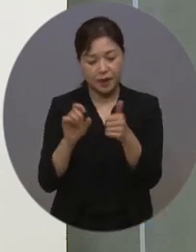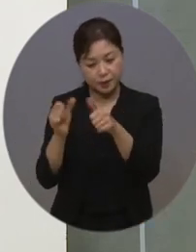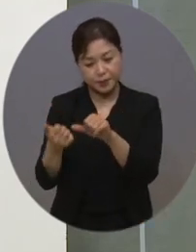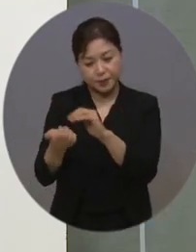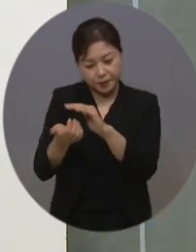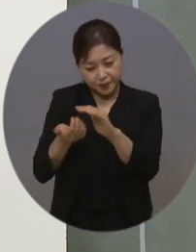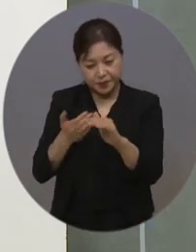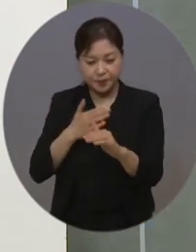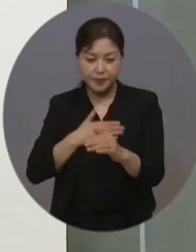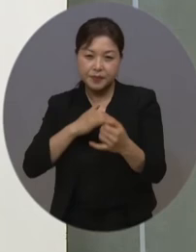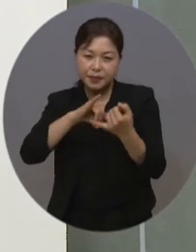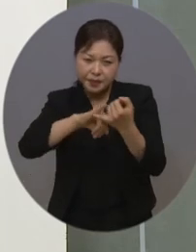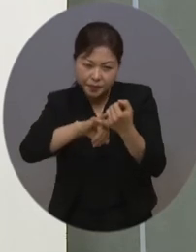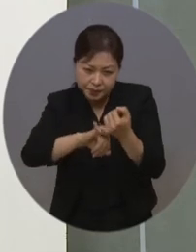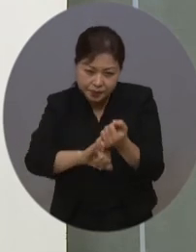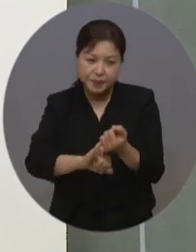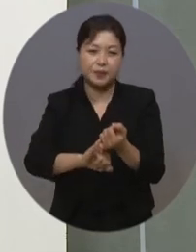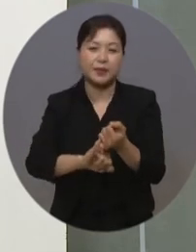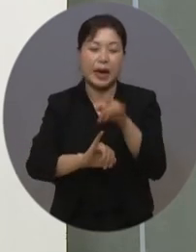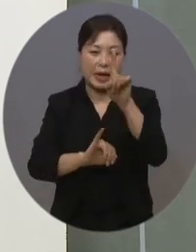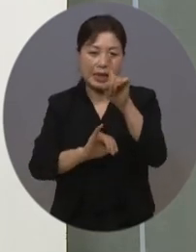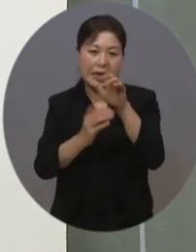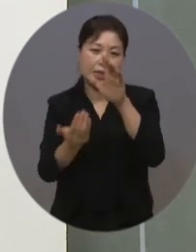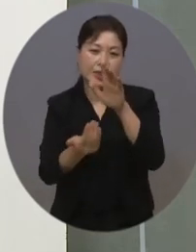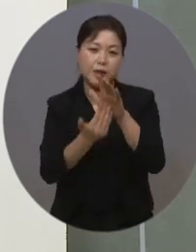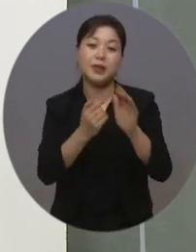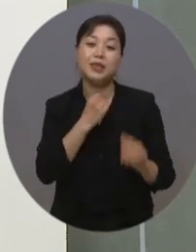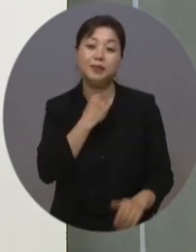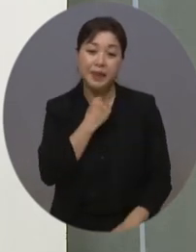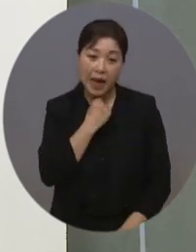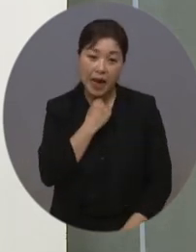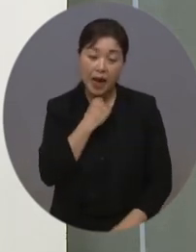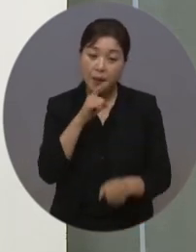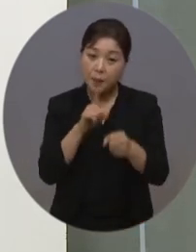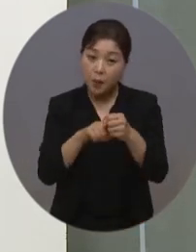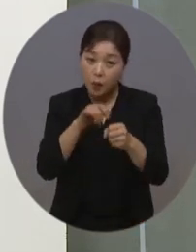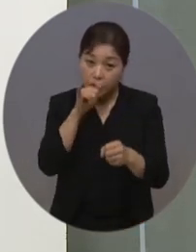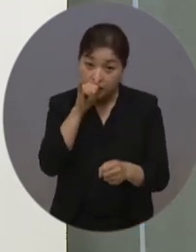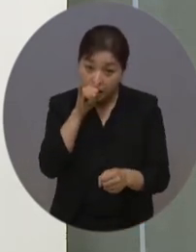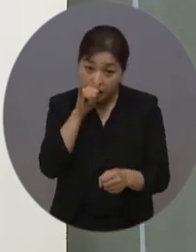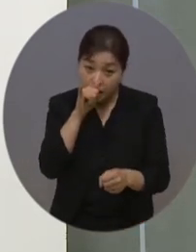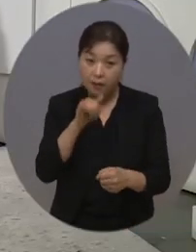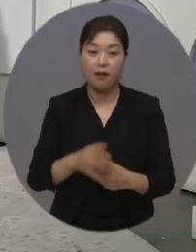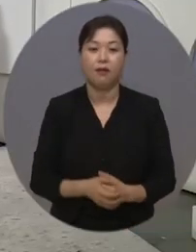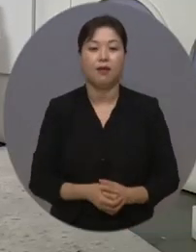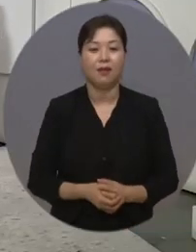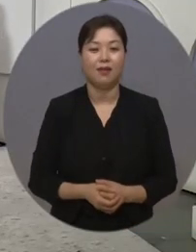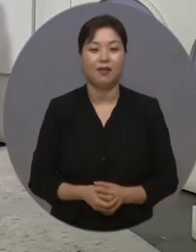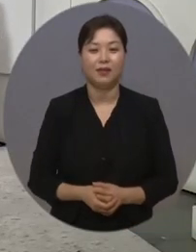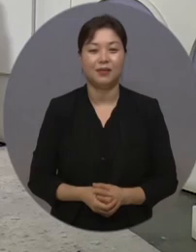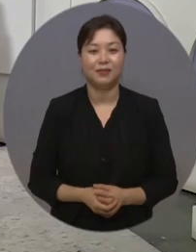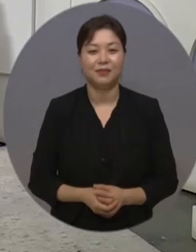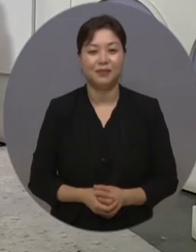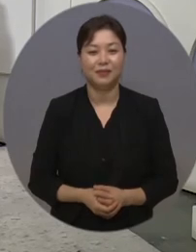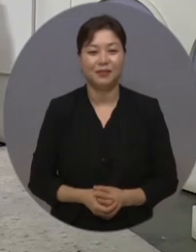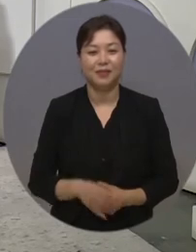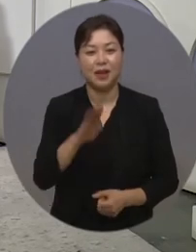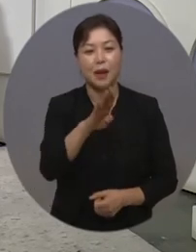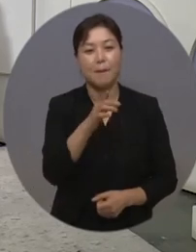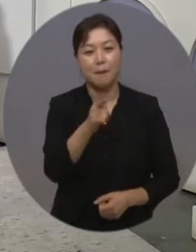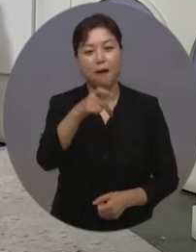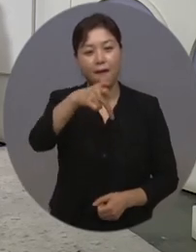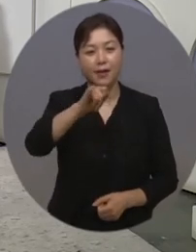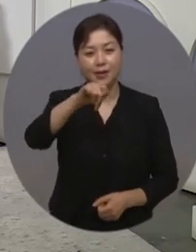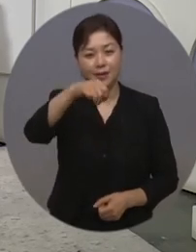전에 꼭 한 가지 이루고 싶다. 뭐 그런 뭐가 있습니까? 예, 소위